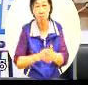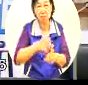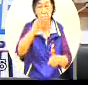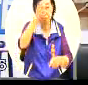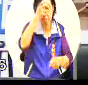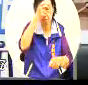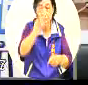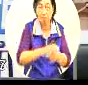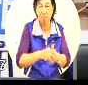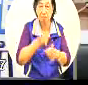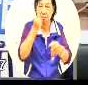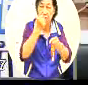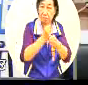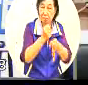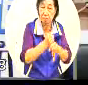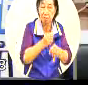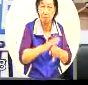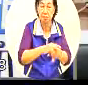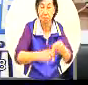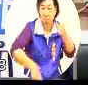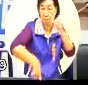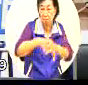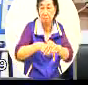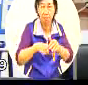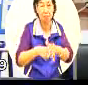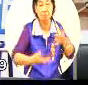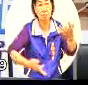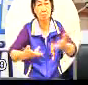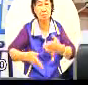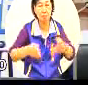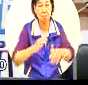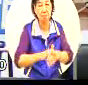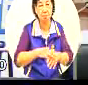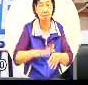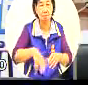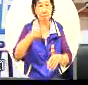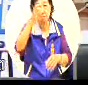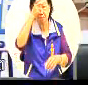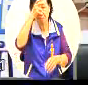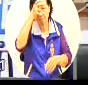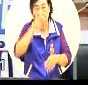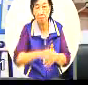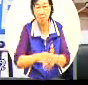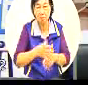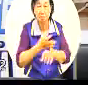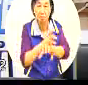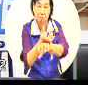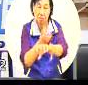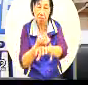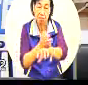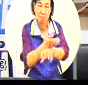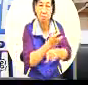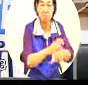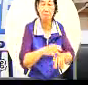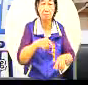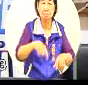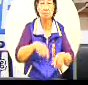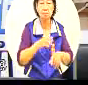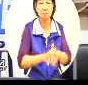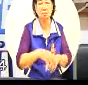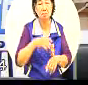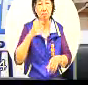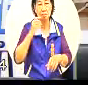他们要去做追赶的时候，哎呀，我们的警车车辆都是老旧要汰换